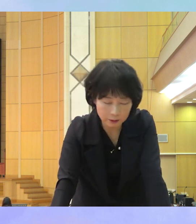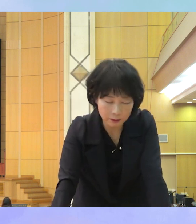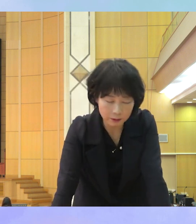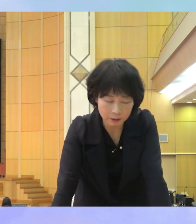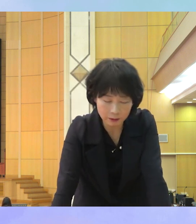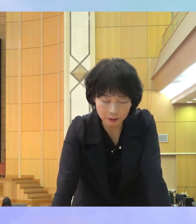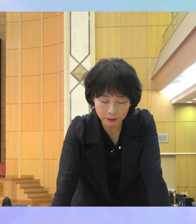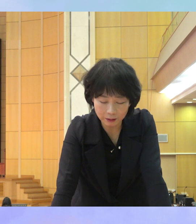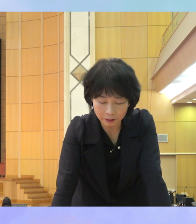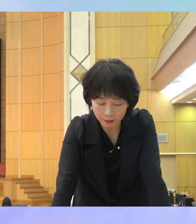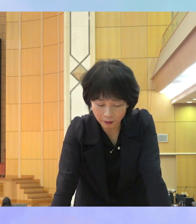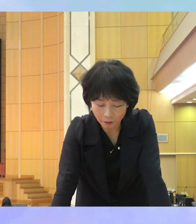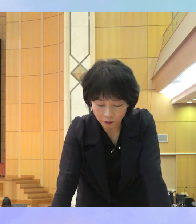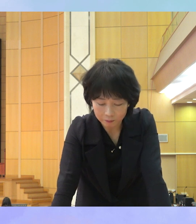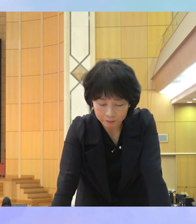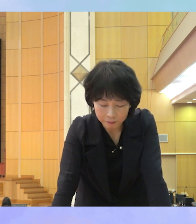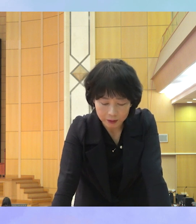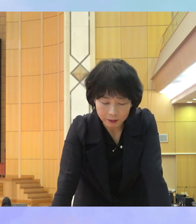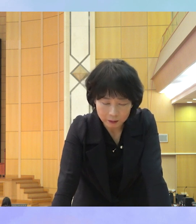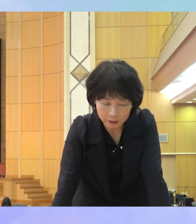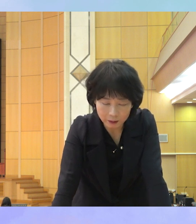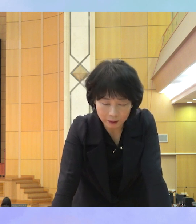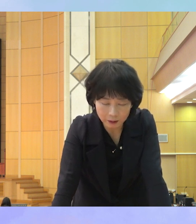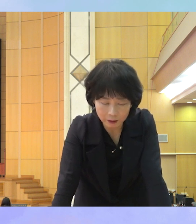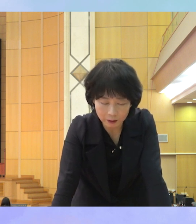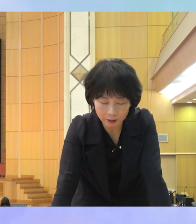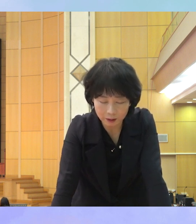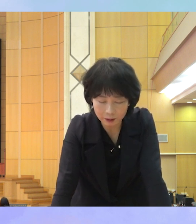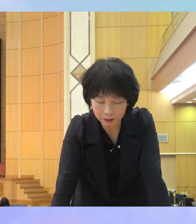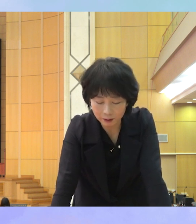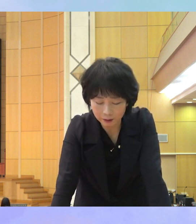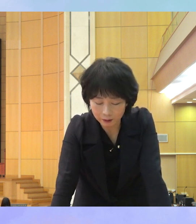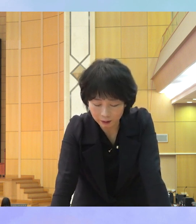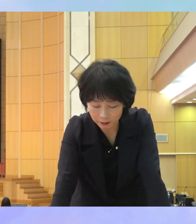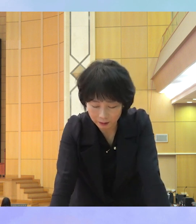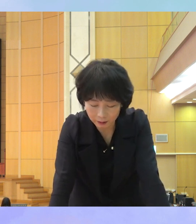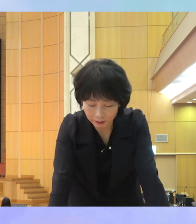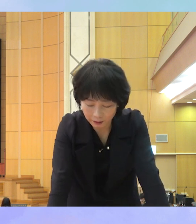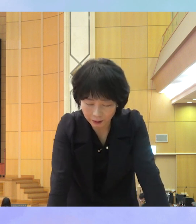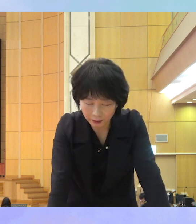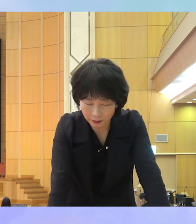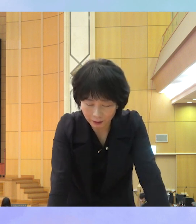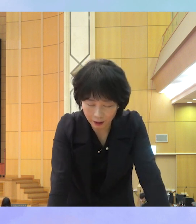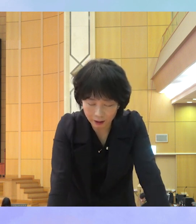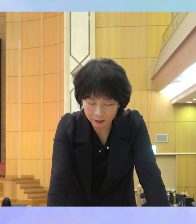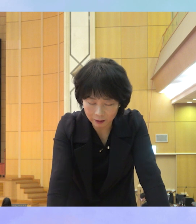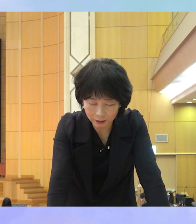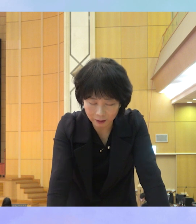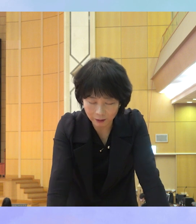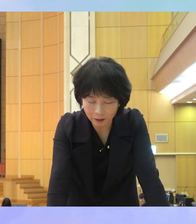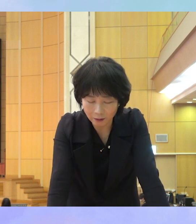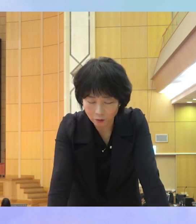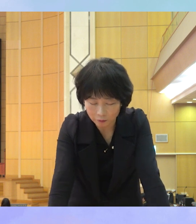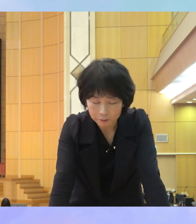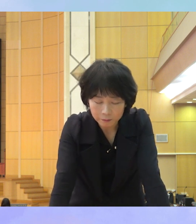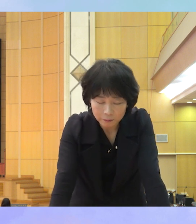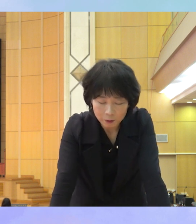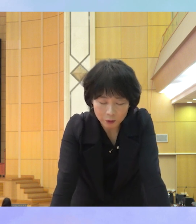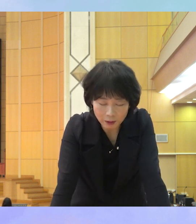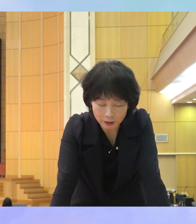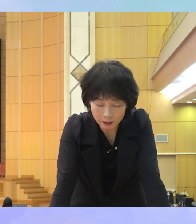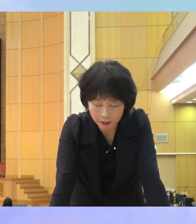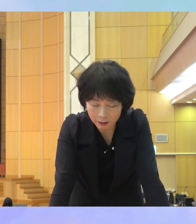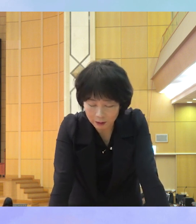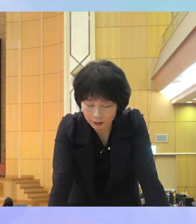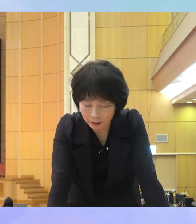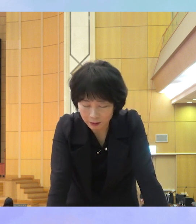오늘 계획의 기회를 만나면이라는 제목으로 하나님 말씀을 아버지 전했습니다. 말씀을 들으면서 믿음이